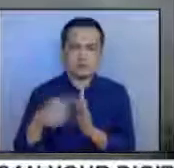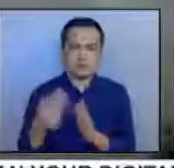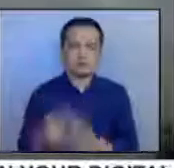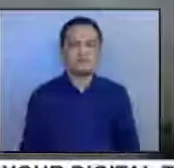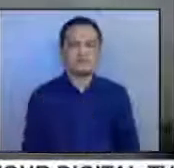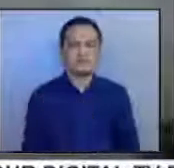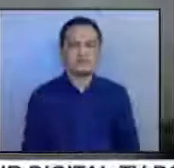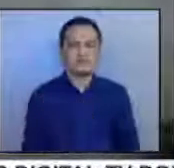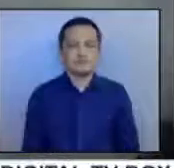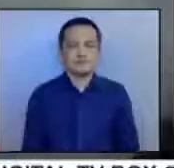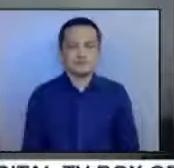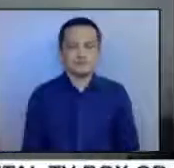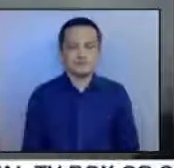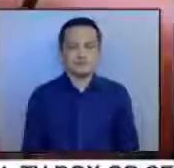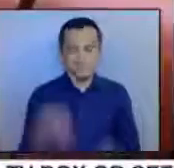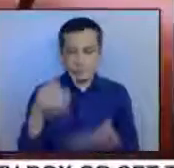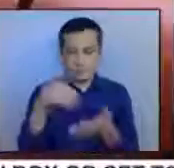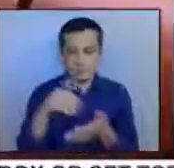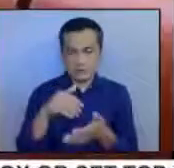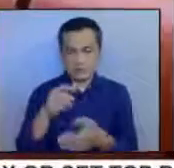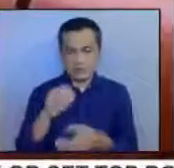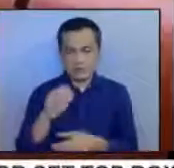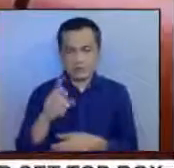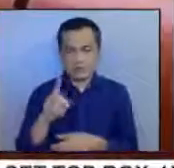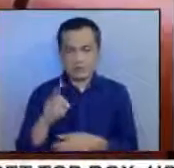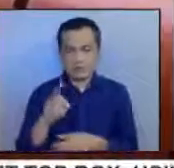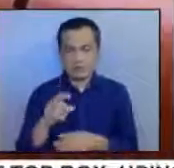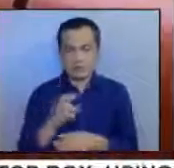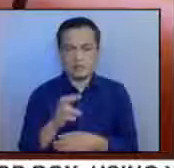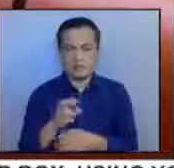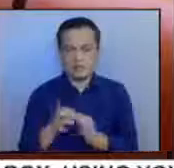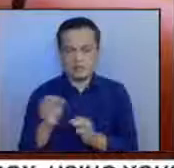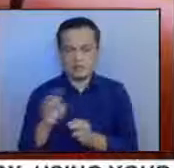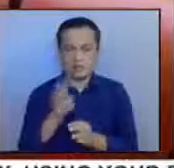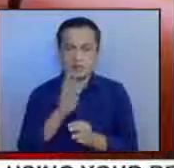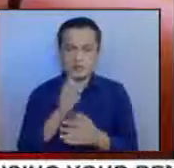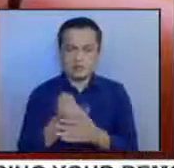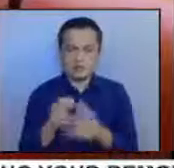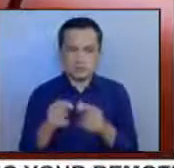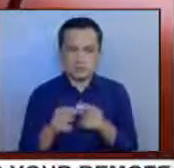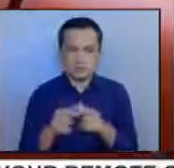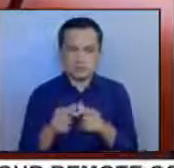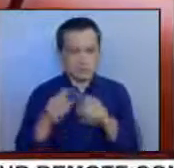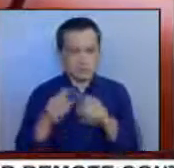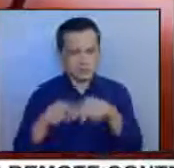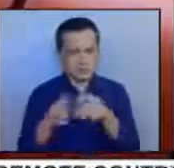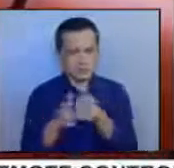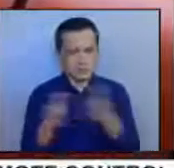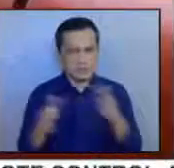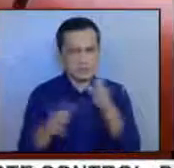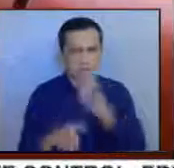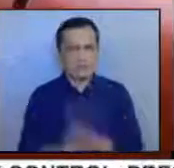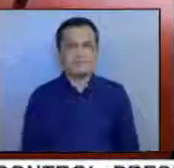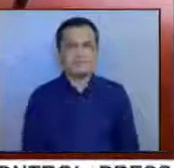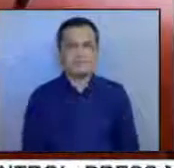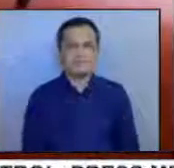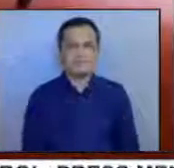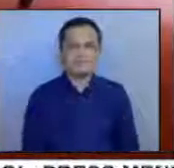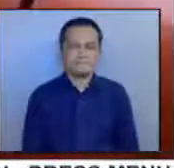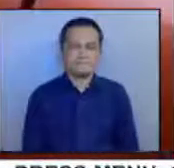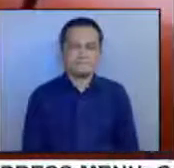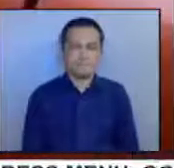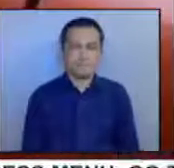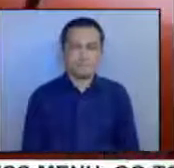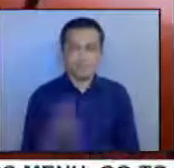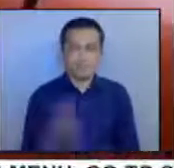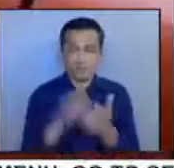Pag-aaralan din ng Maynila kung papalawigin ang water interruption depende sa laki ng pinsala. Sa tala ng Maynila,